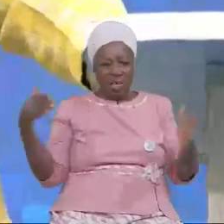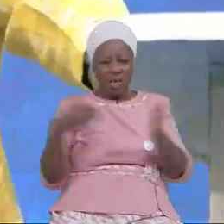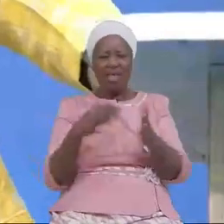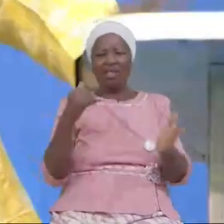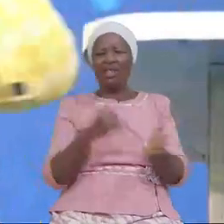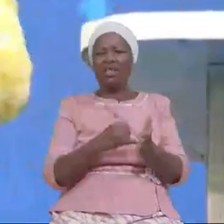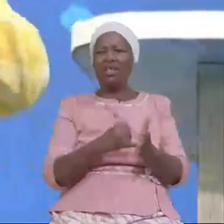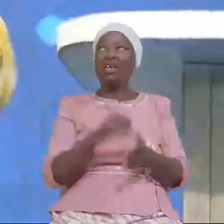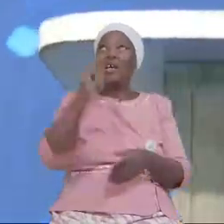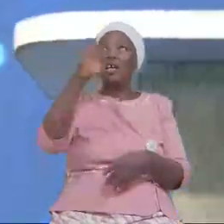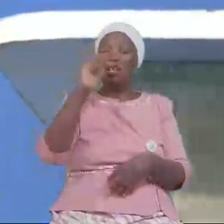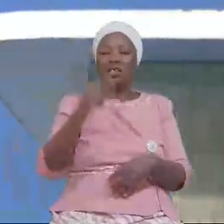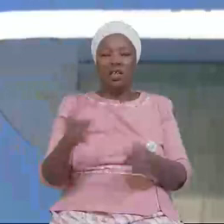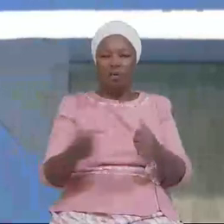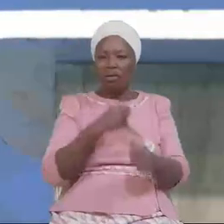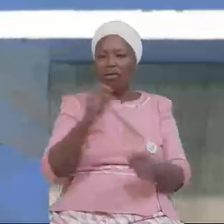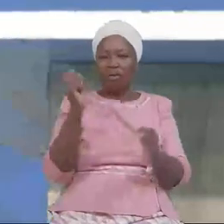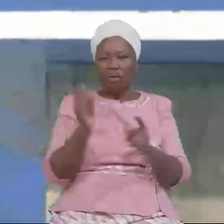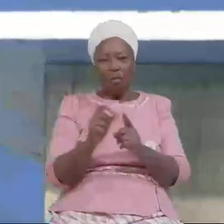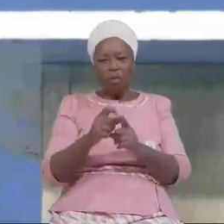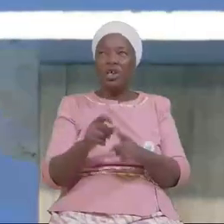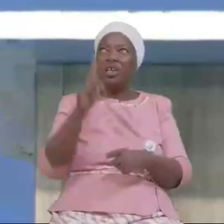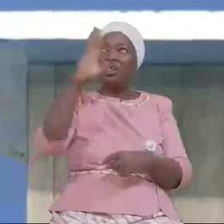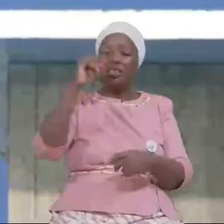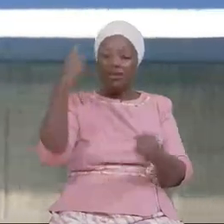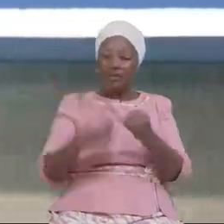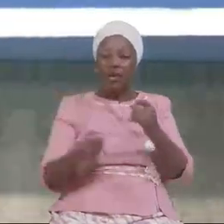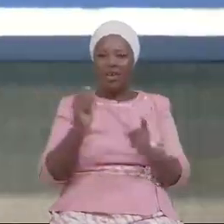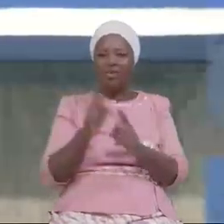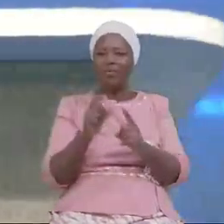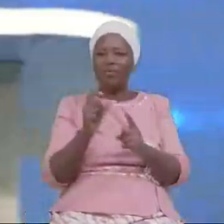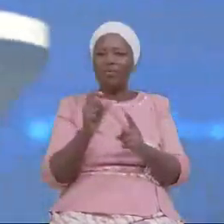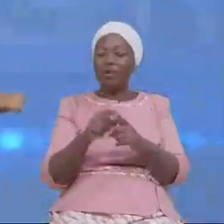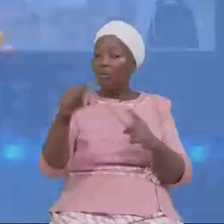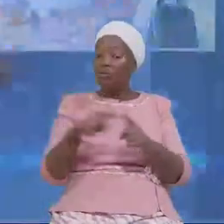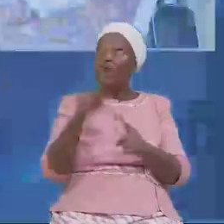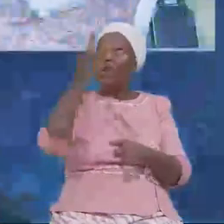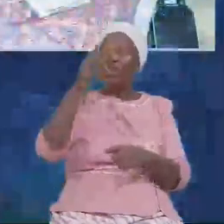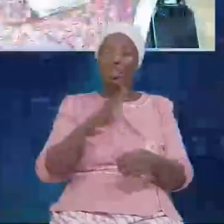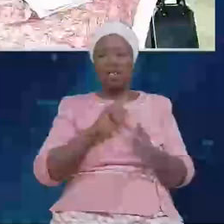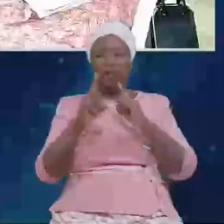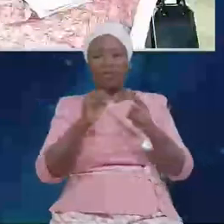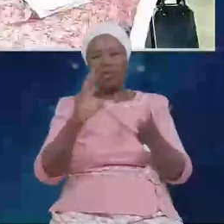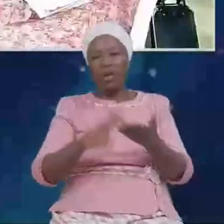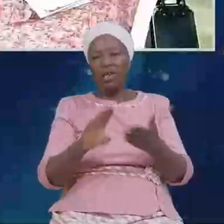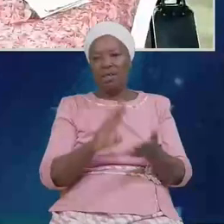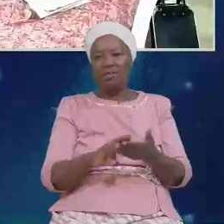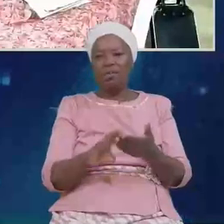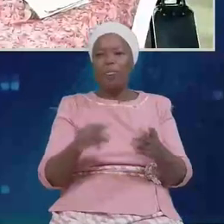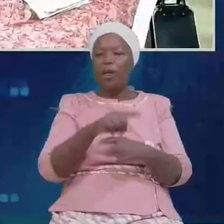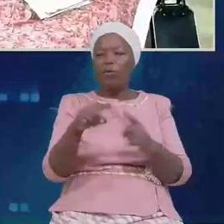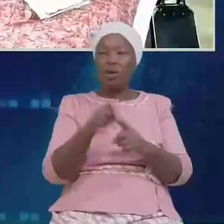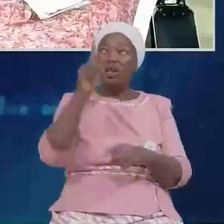la parole suprême. Il est la parole finale. Dès qu'il parle, il déclare le pardon. Quand